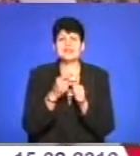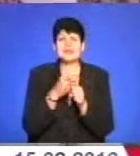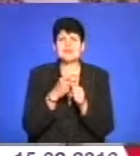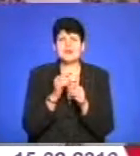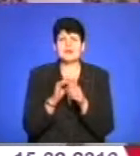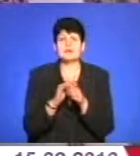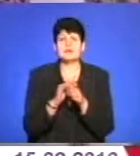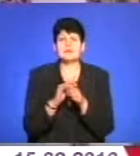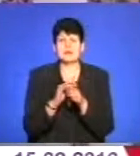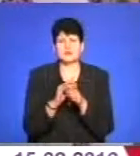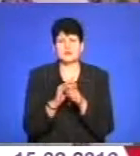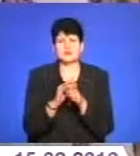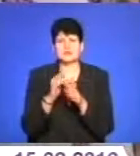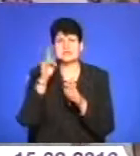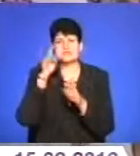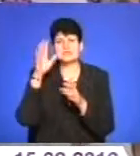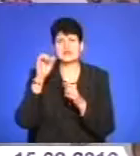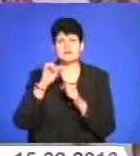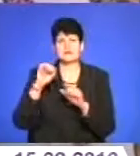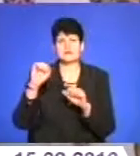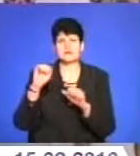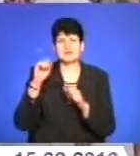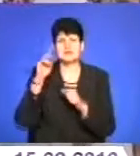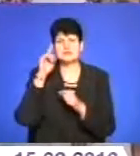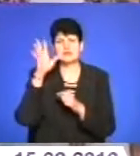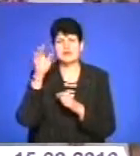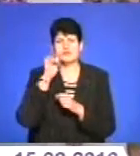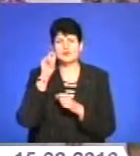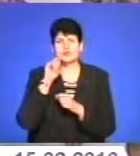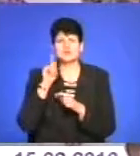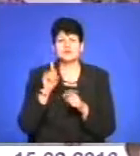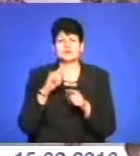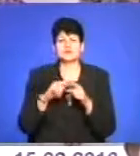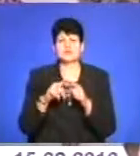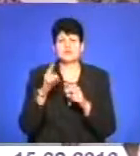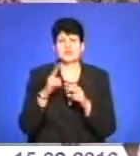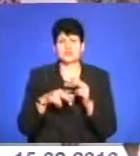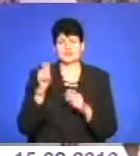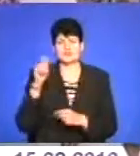фамілію. Слава героям, слава Україні, щоб скоріше скінчилася війна.